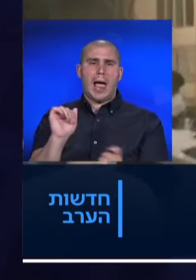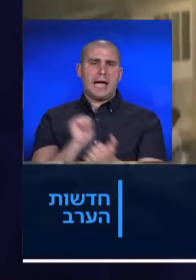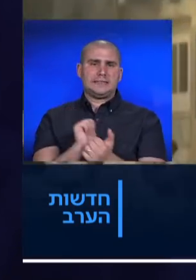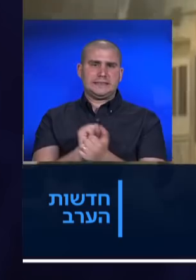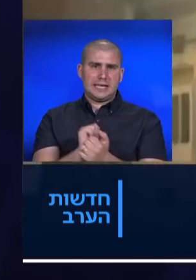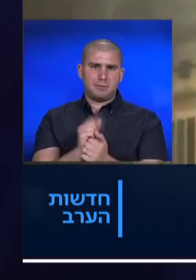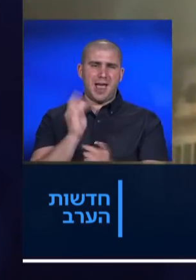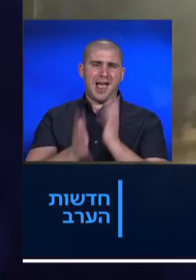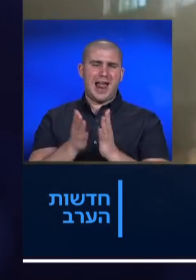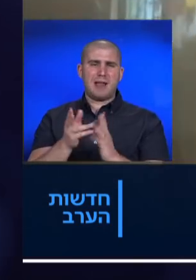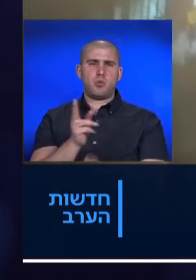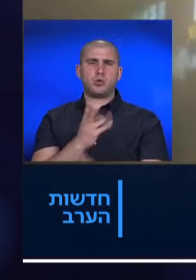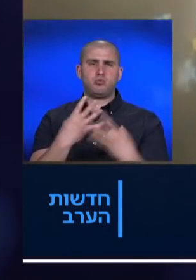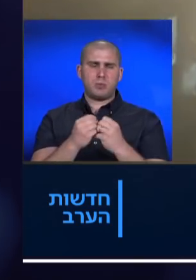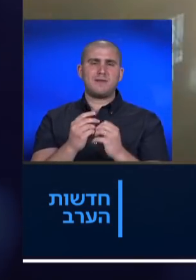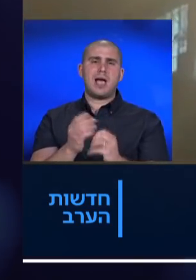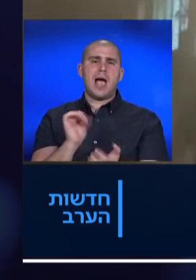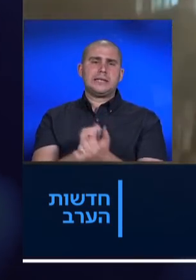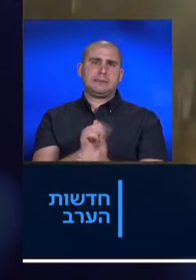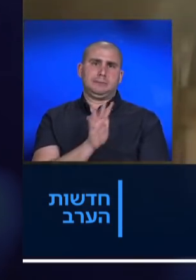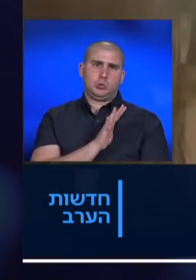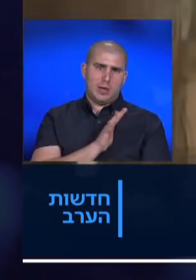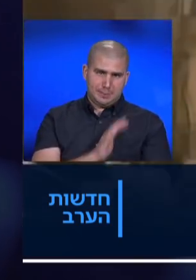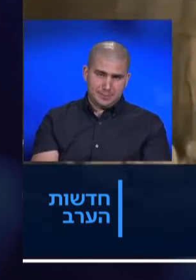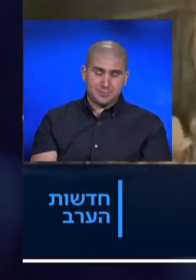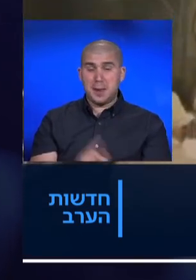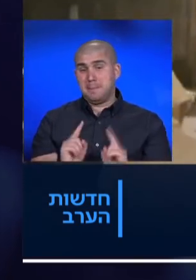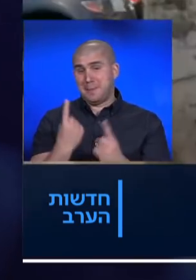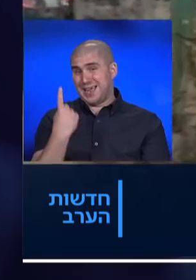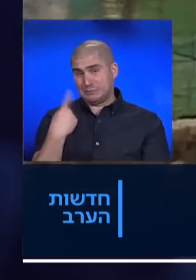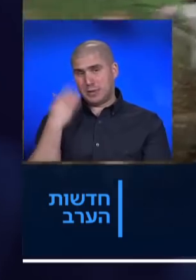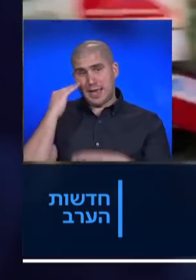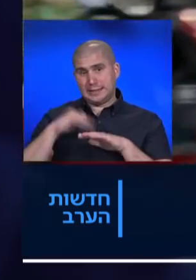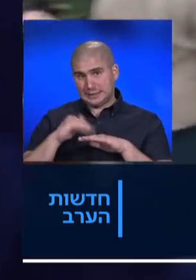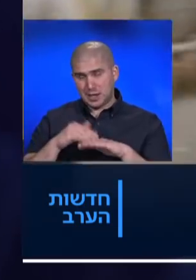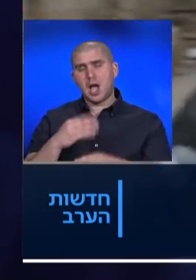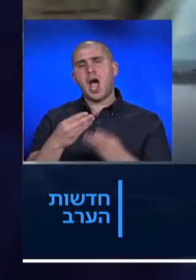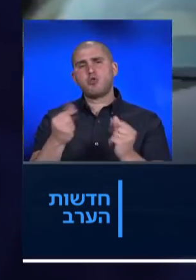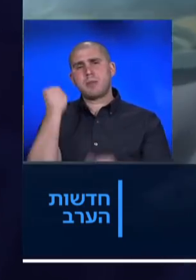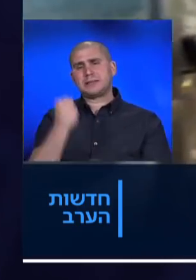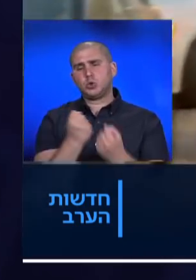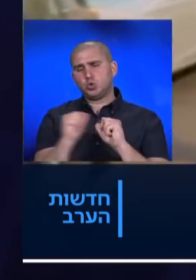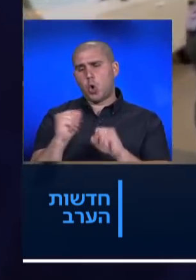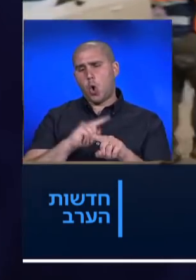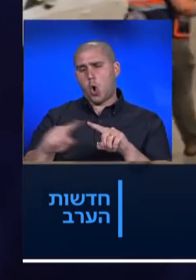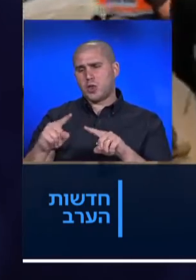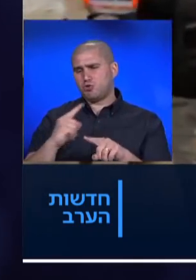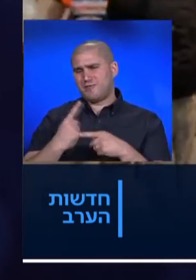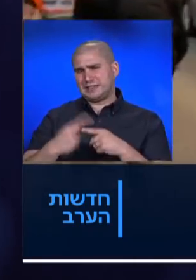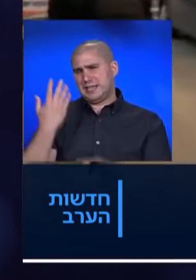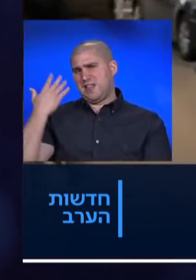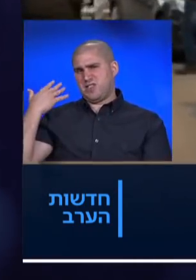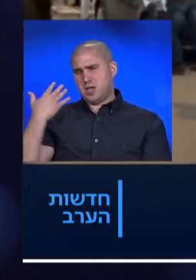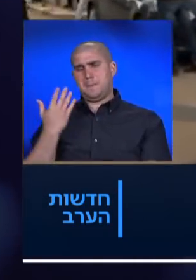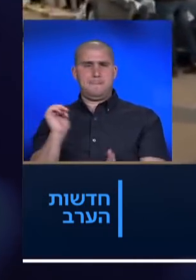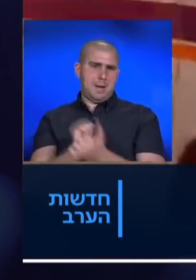ואסירים מסוכנים בכלל. באותו מקרה, אני אזכיר, החשוד ברצח שוחרר רק חודש וחצי לפני זה מהכלא. זה